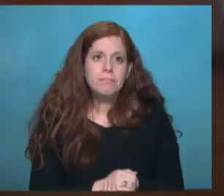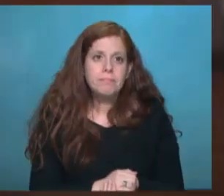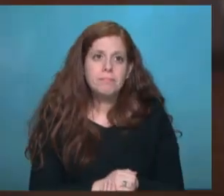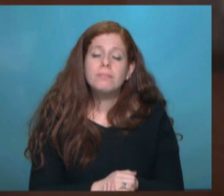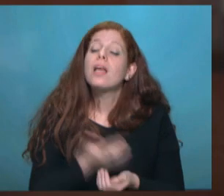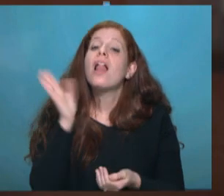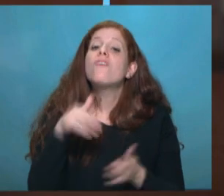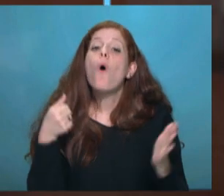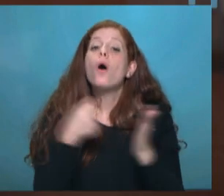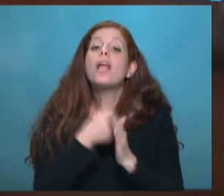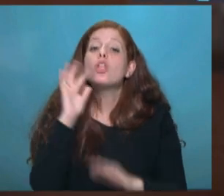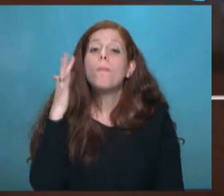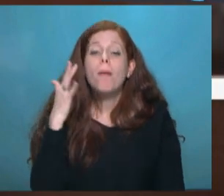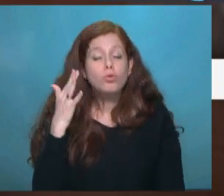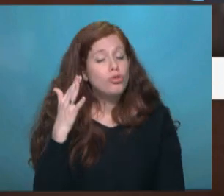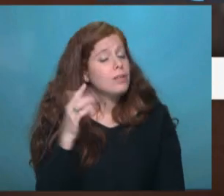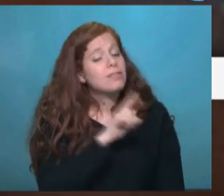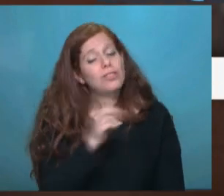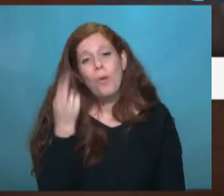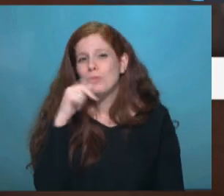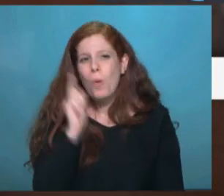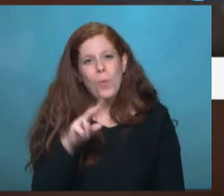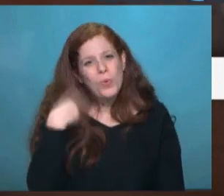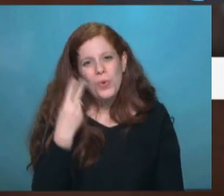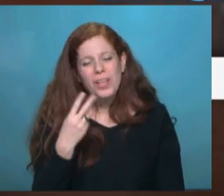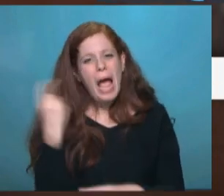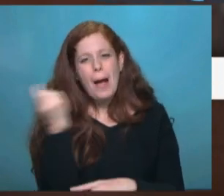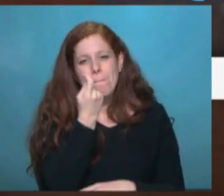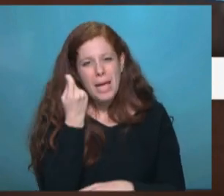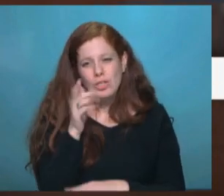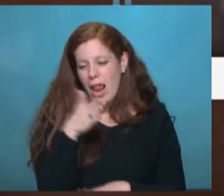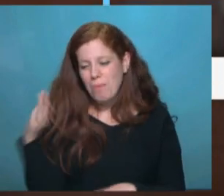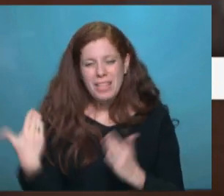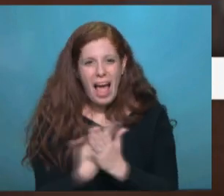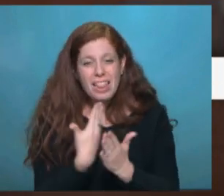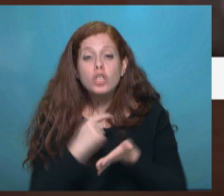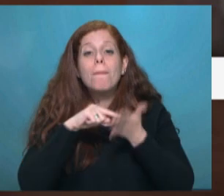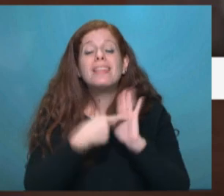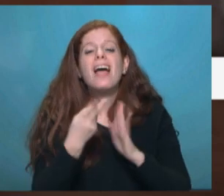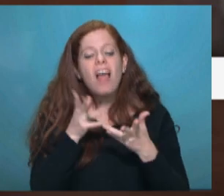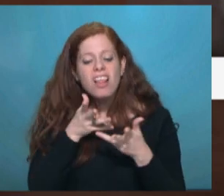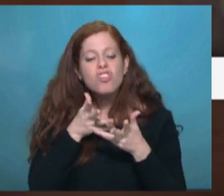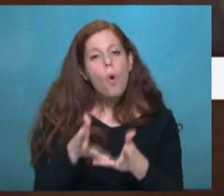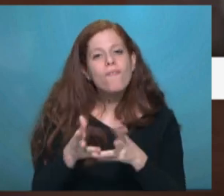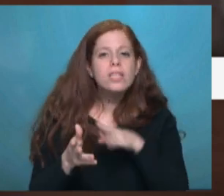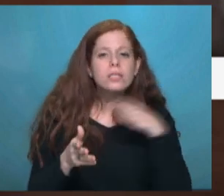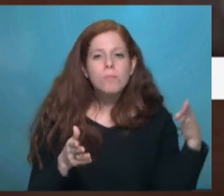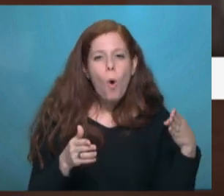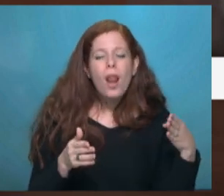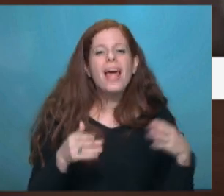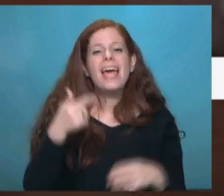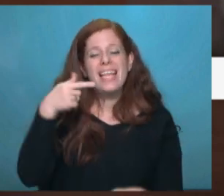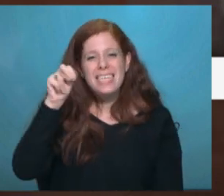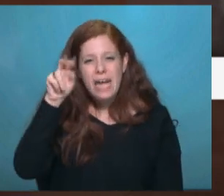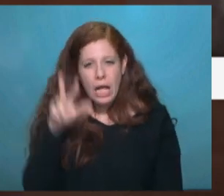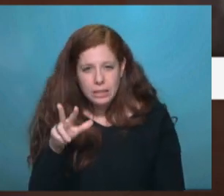לפחות עד יום חמישי, דוריה, זה לא מה שהיה אמור להיות הקמפיין של הימין חדש. המטרה הייתה בכלל לתקוף את השמאל, את גנץ, את לפיד.